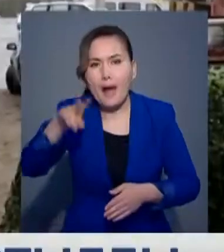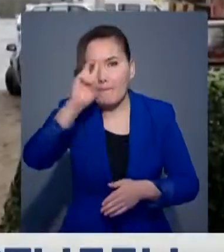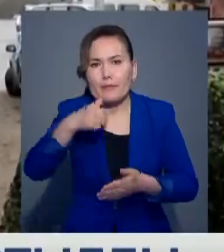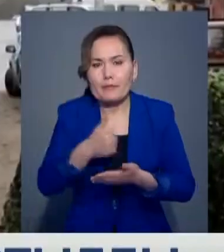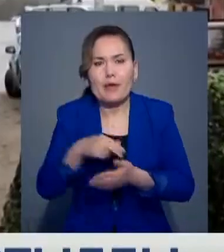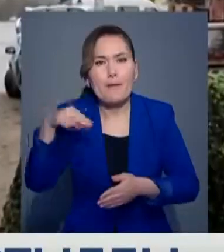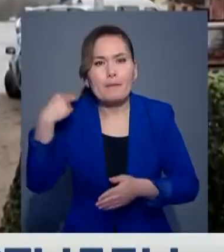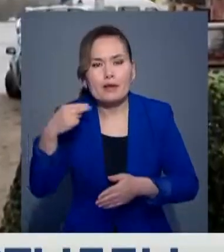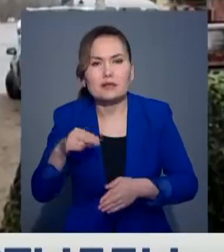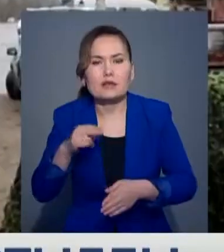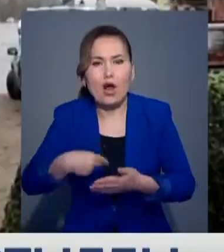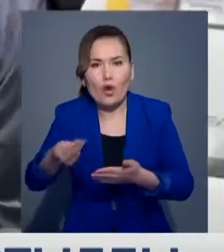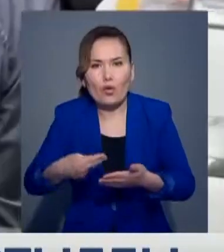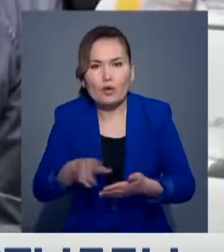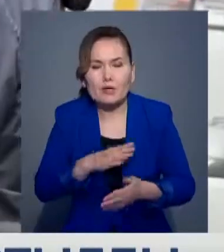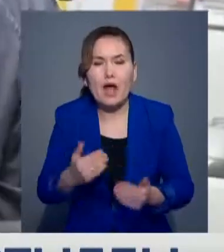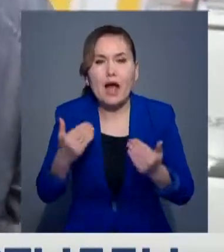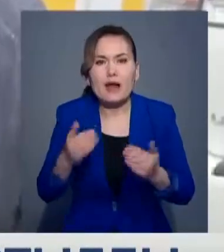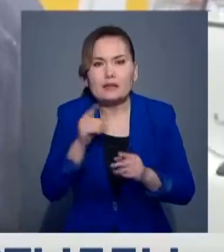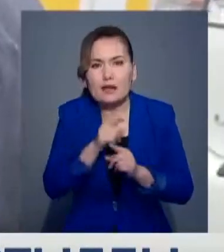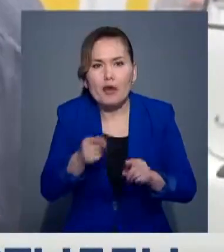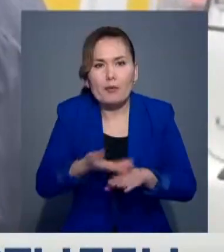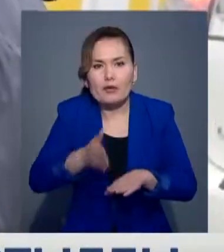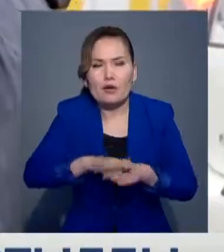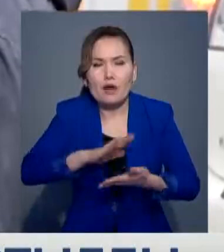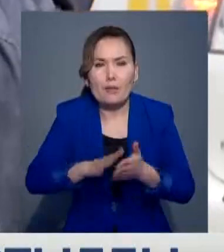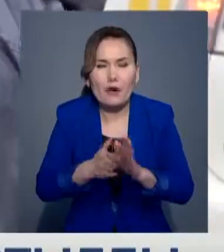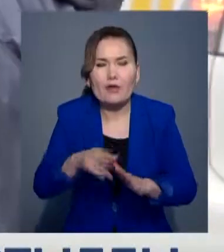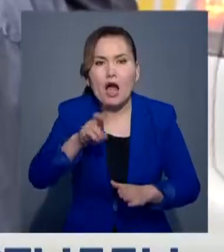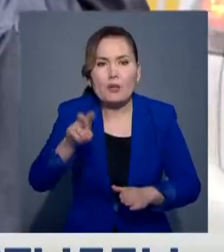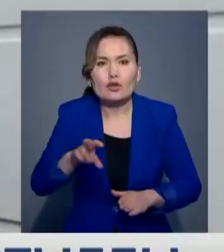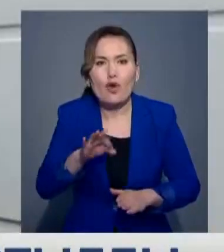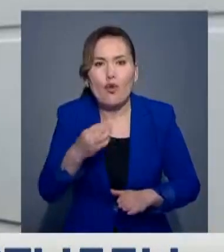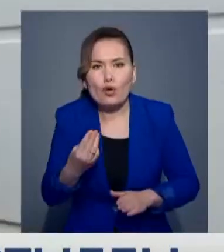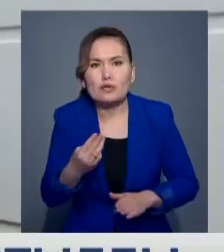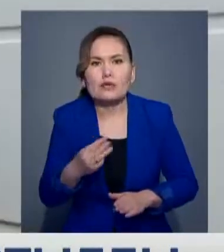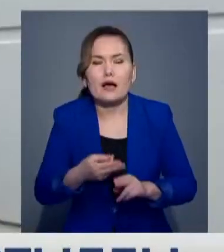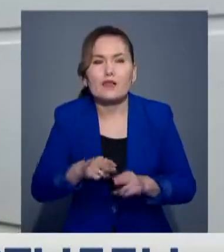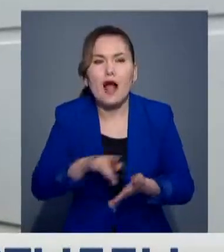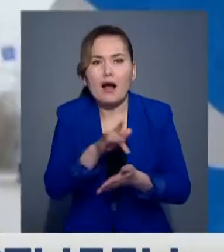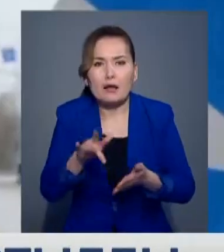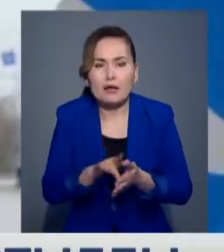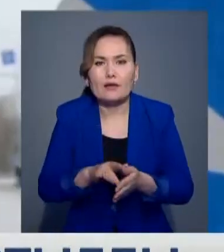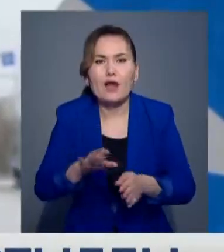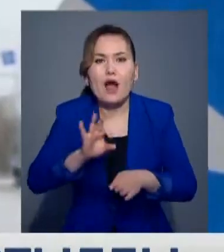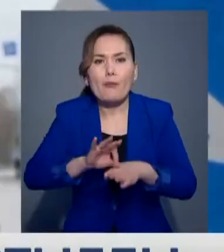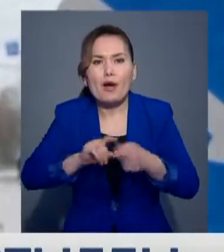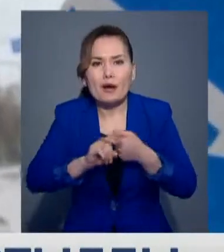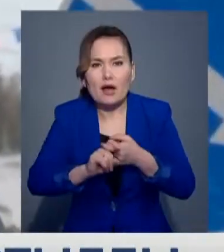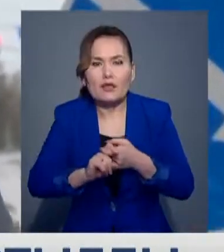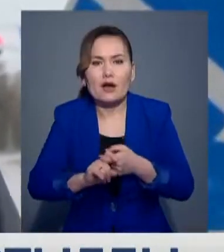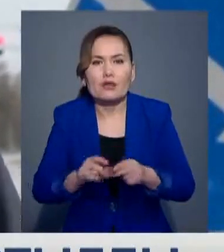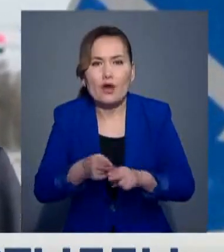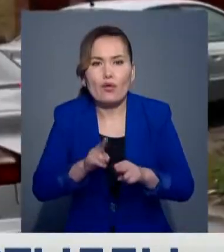Сооронбай Жээнбеков қол қойды. Қазіргі кезде төтенше жағдай Бішкек, Ош пен Жалалабад қалалары және коронавирусты